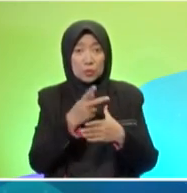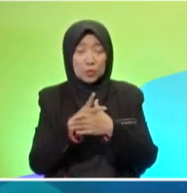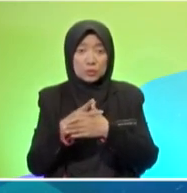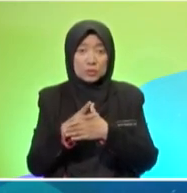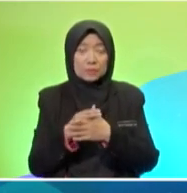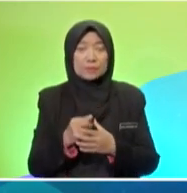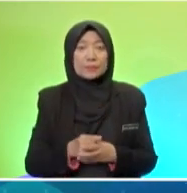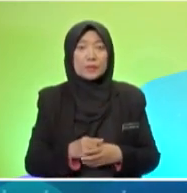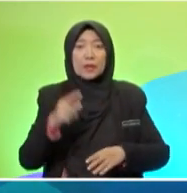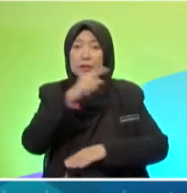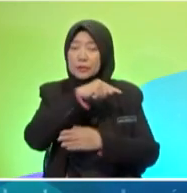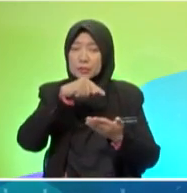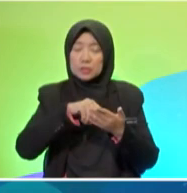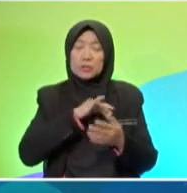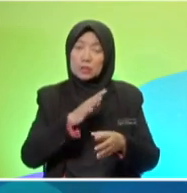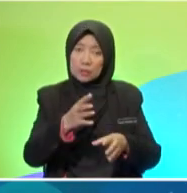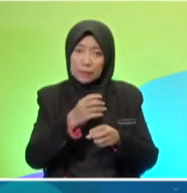hari ini